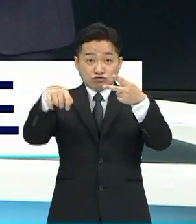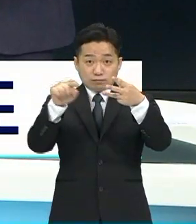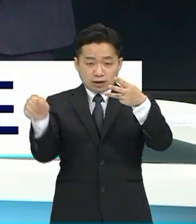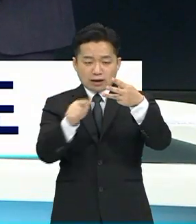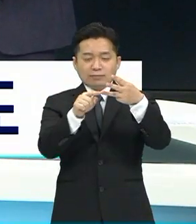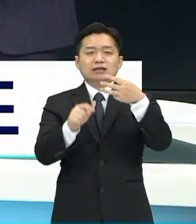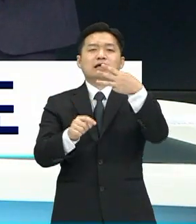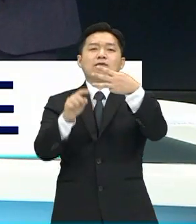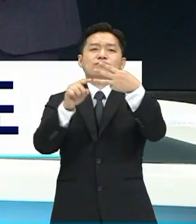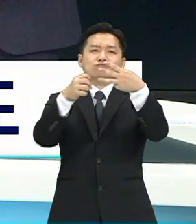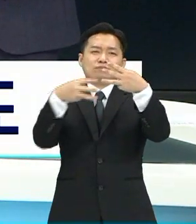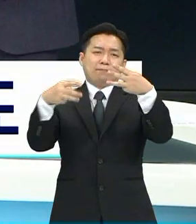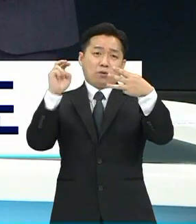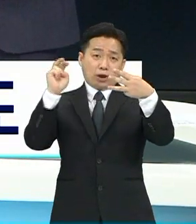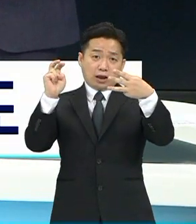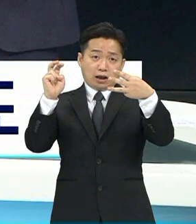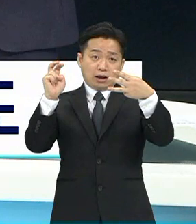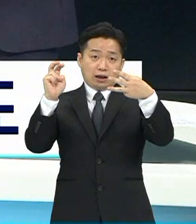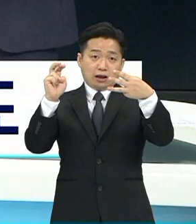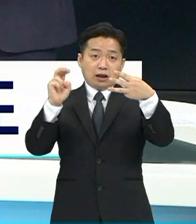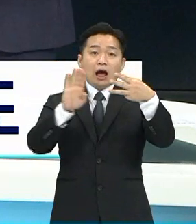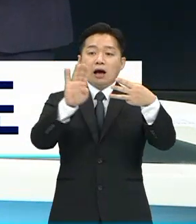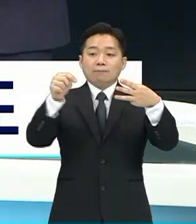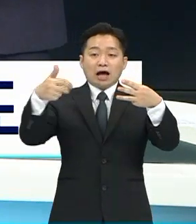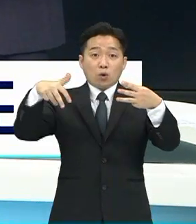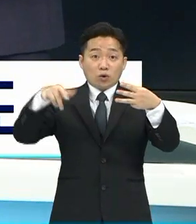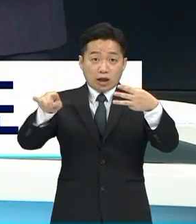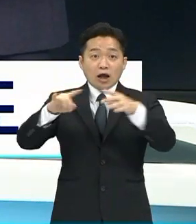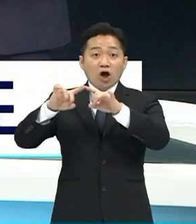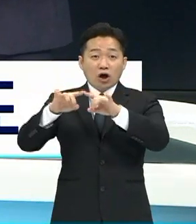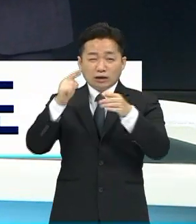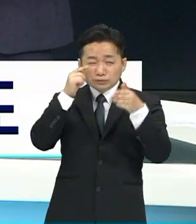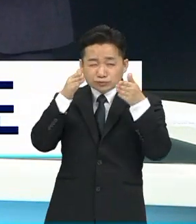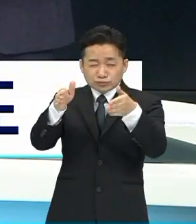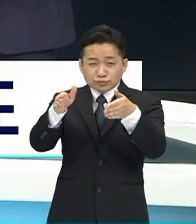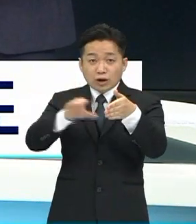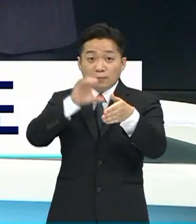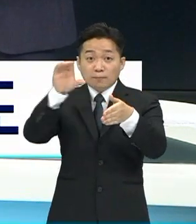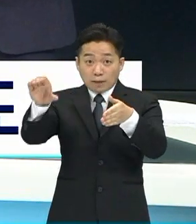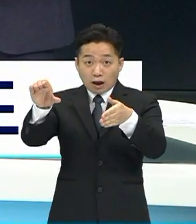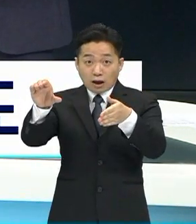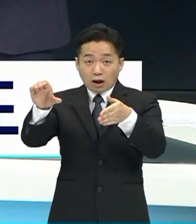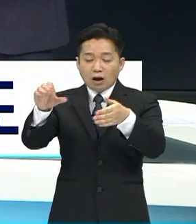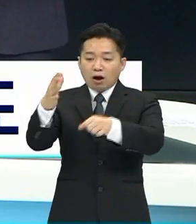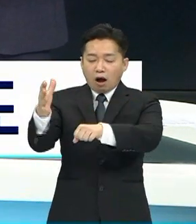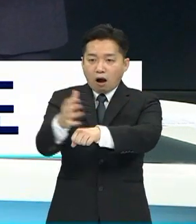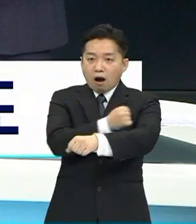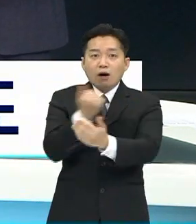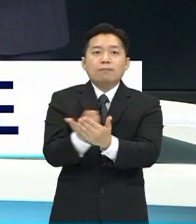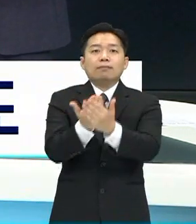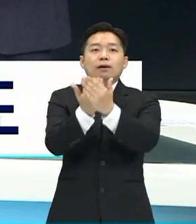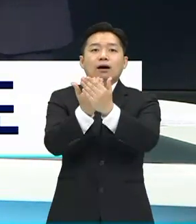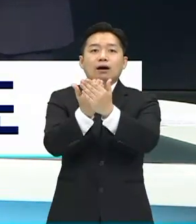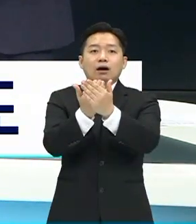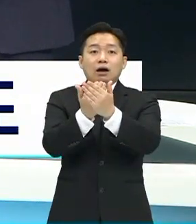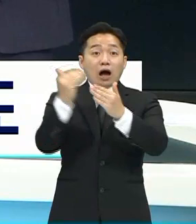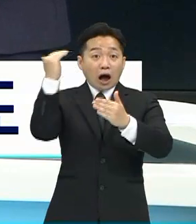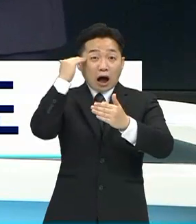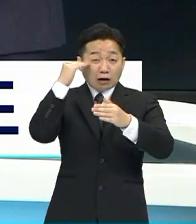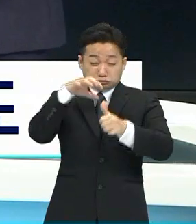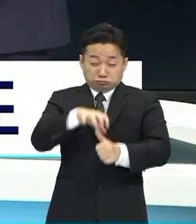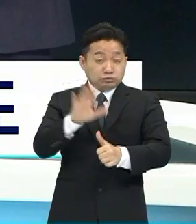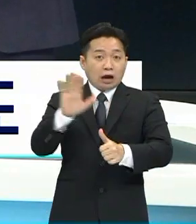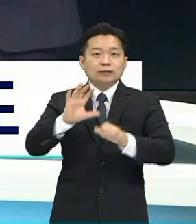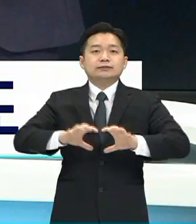3위 그룹이었습니다. 그랬던 회사를 반도체하고 전자에 집중한 게 대성공을 거두면서 국내를 넘어서 전